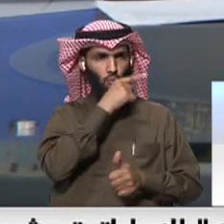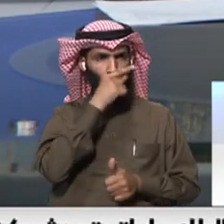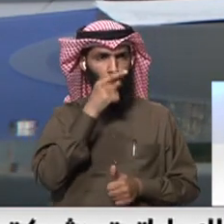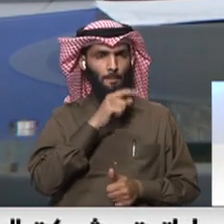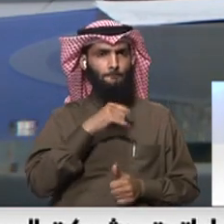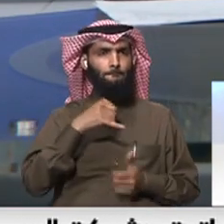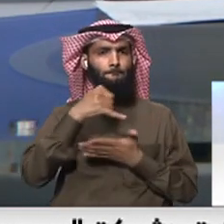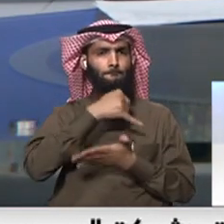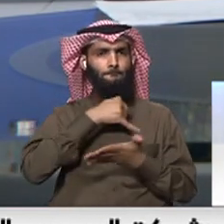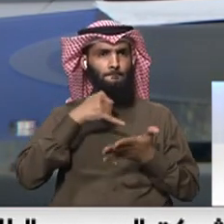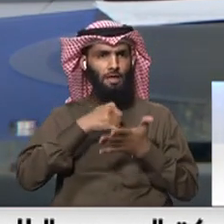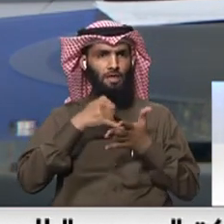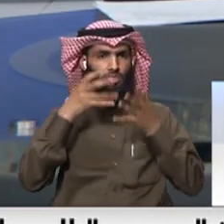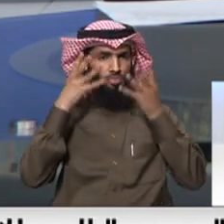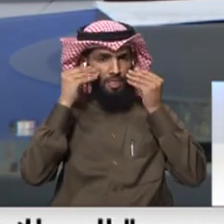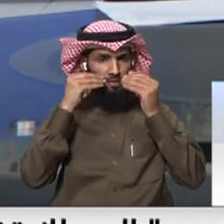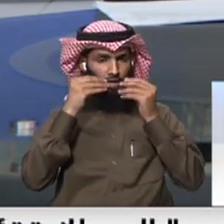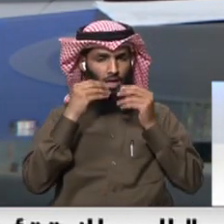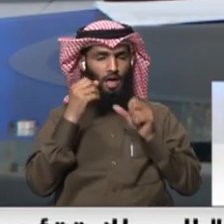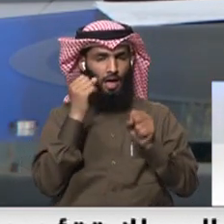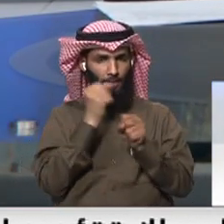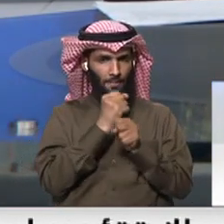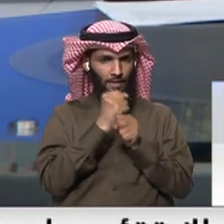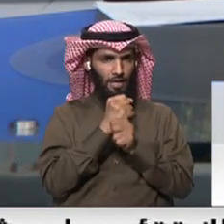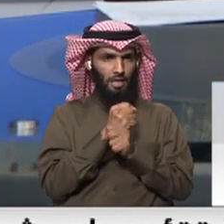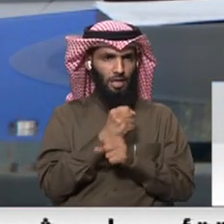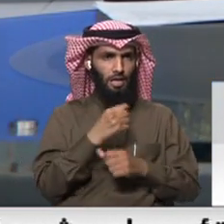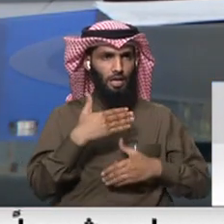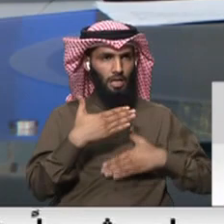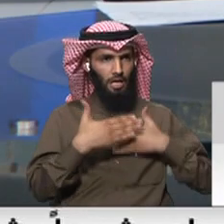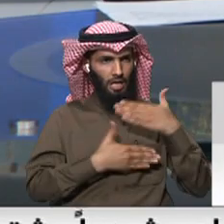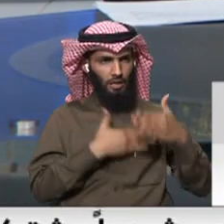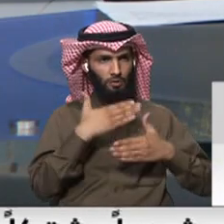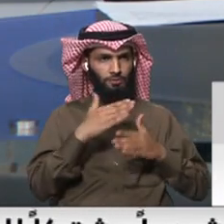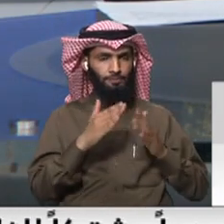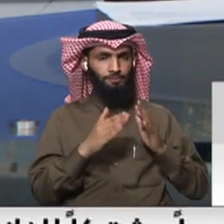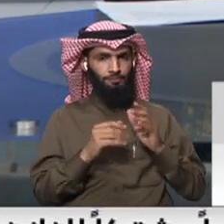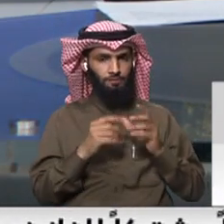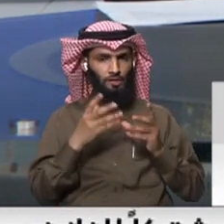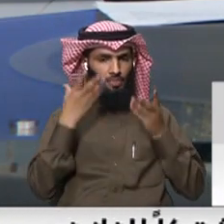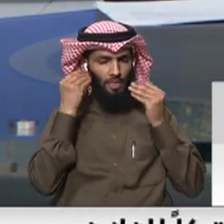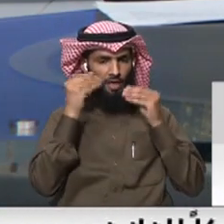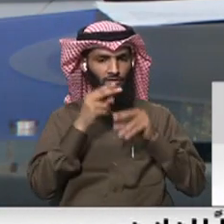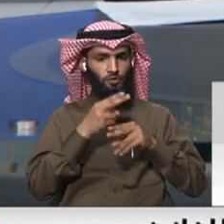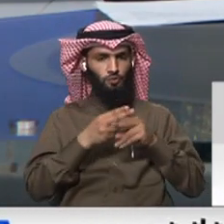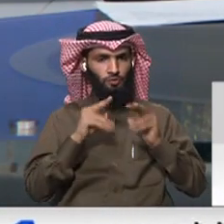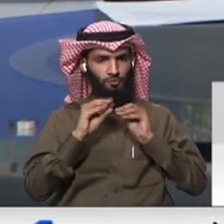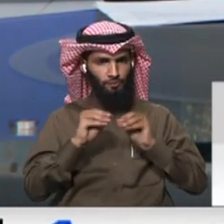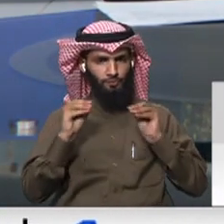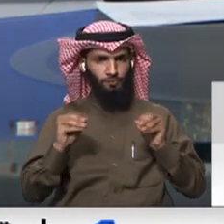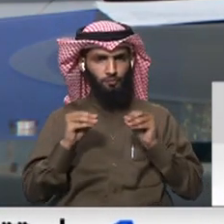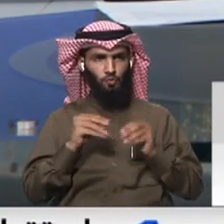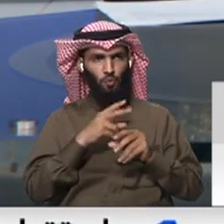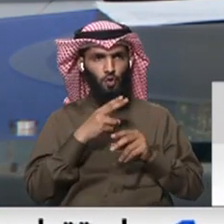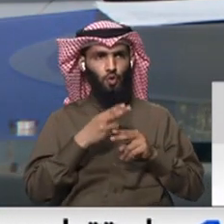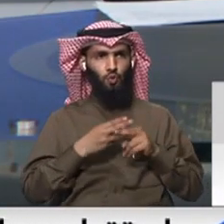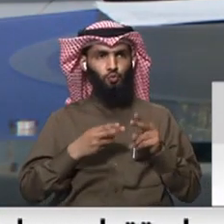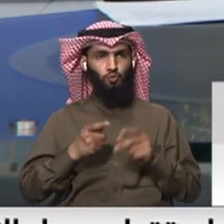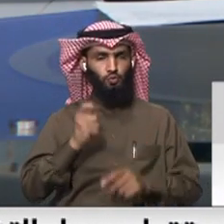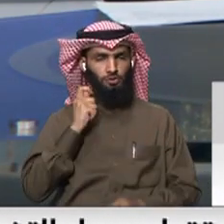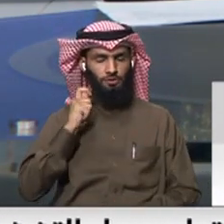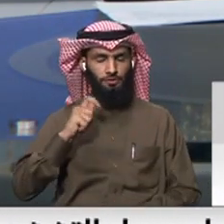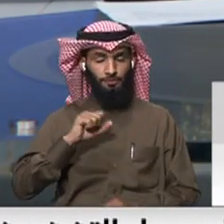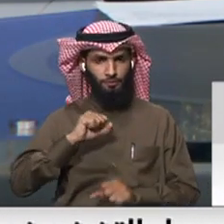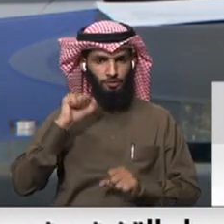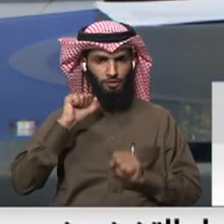والآداب يعملان من خلال استراتيجية فعالة لتكريس الثقافة في البلاد وتعزيز الهوية الوطنية